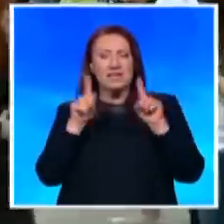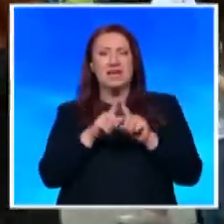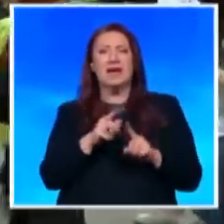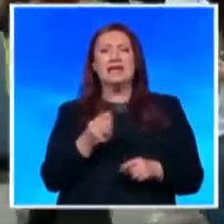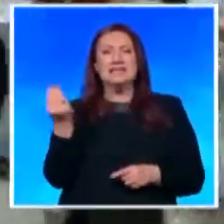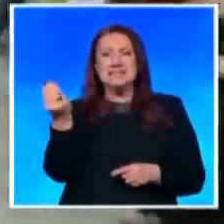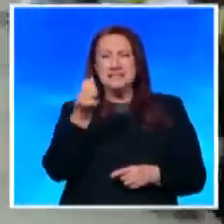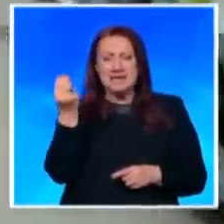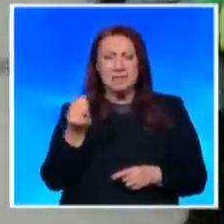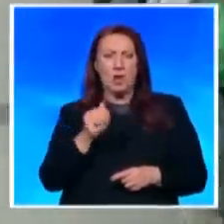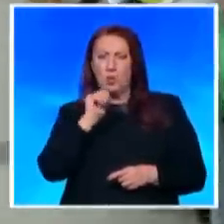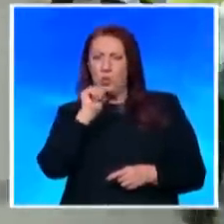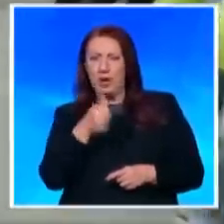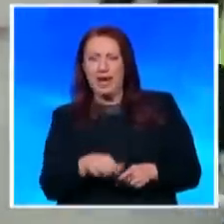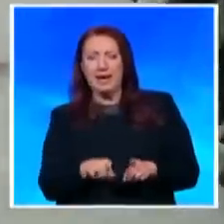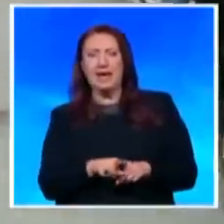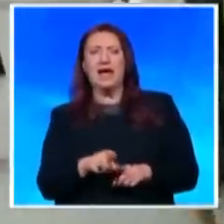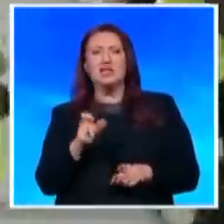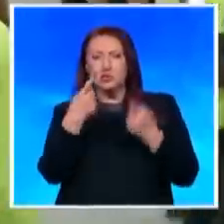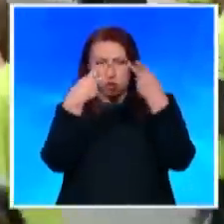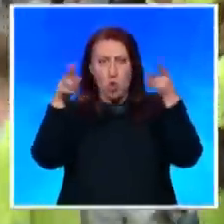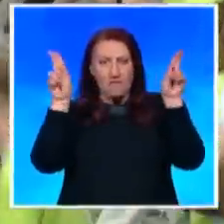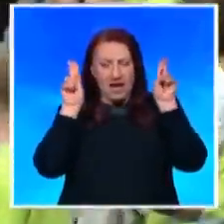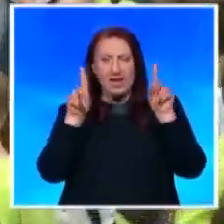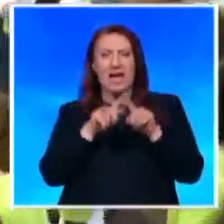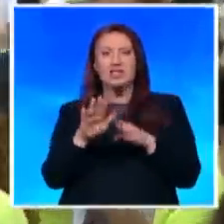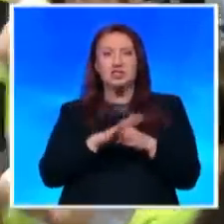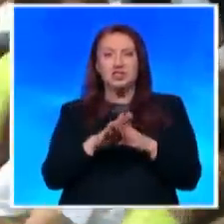Унгария, Северна Македония и Черна гора.